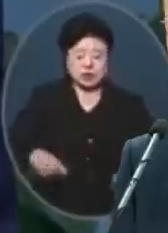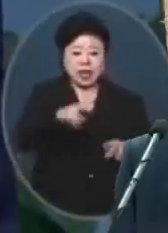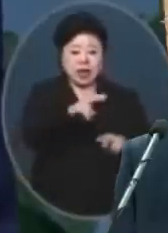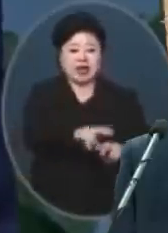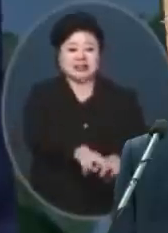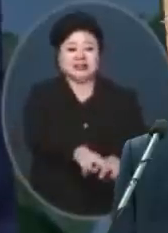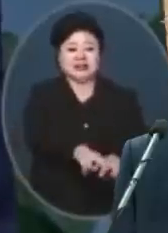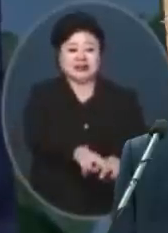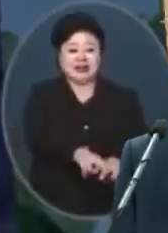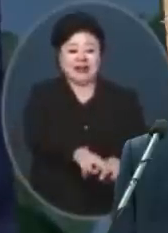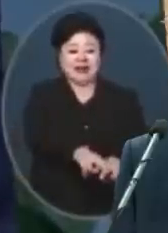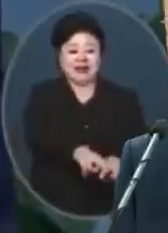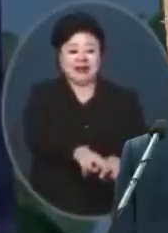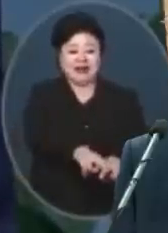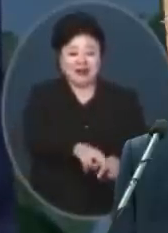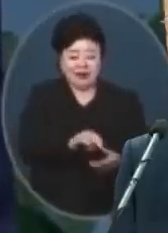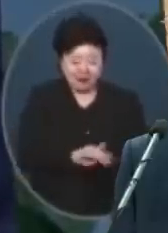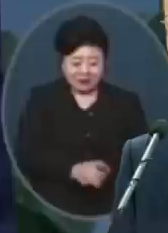앉은뱅이